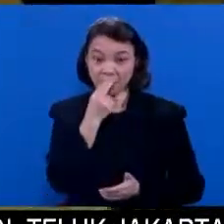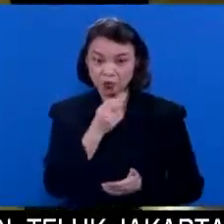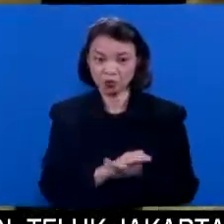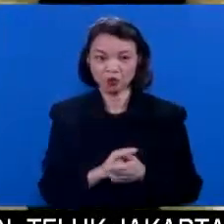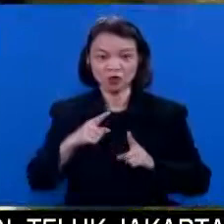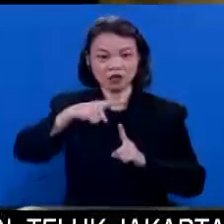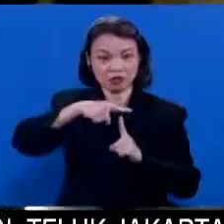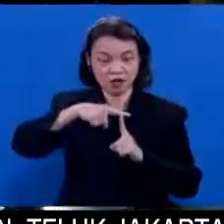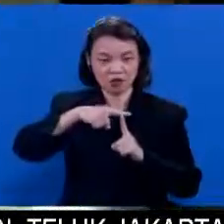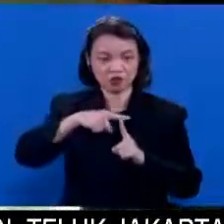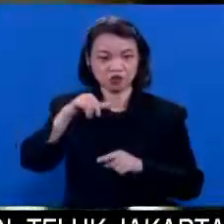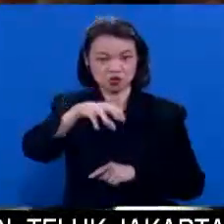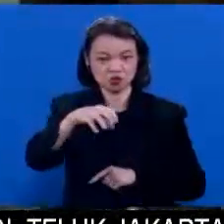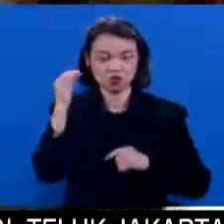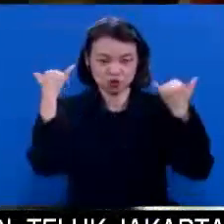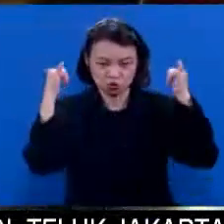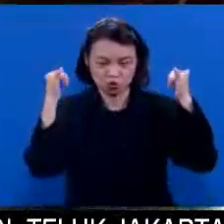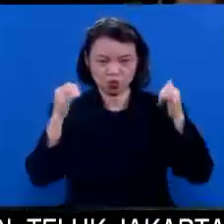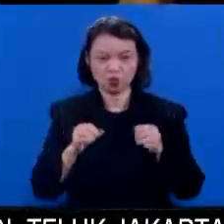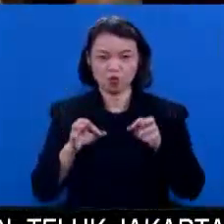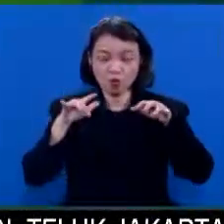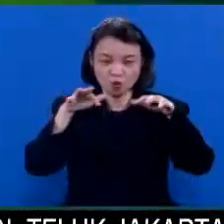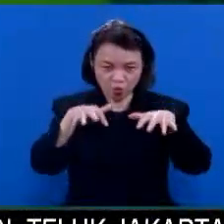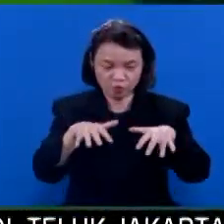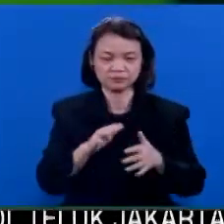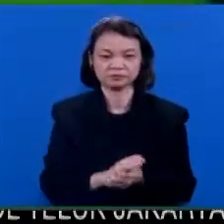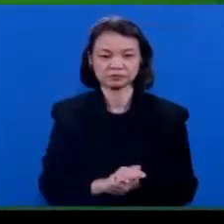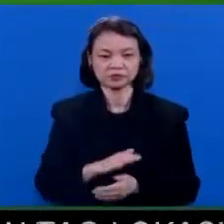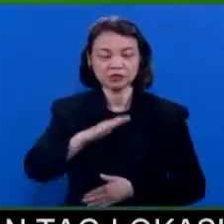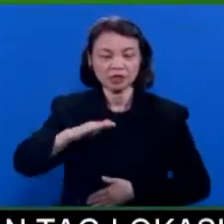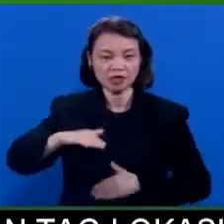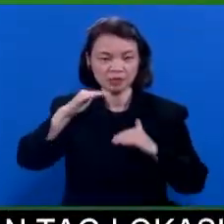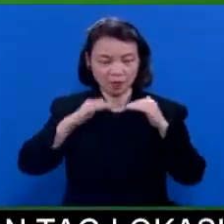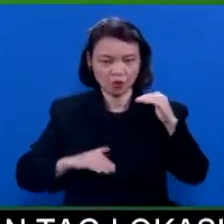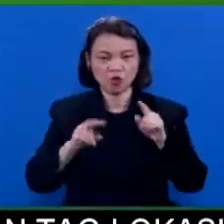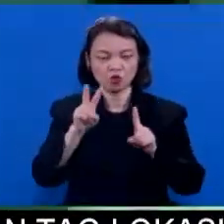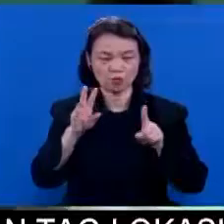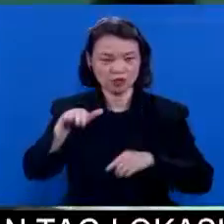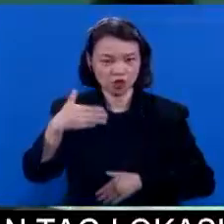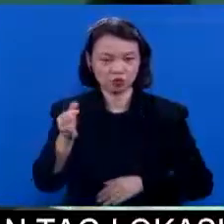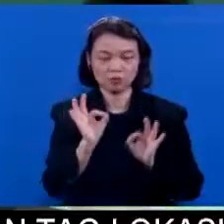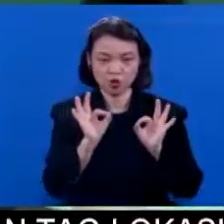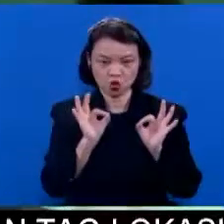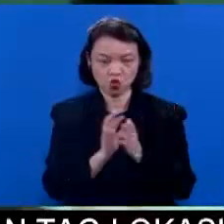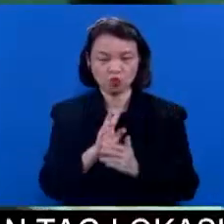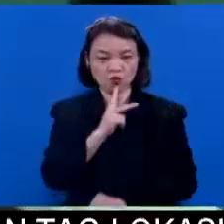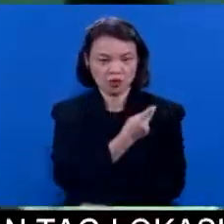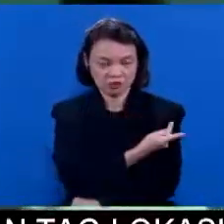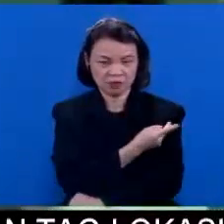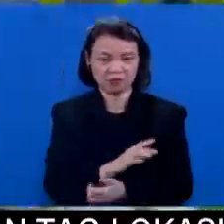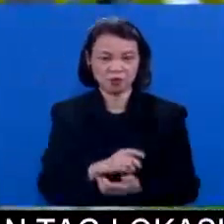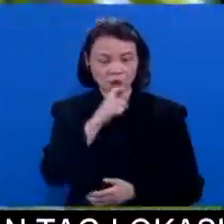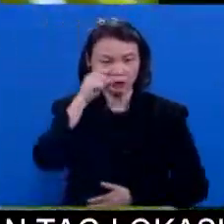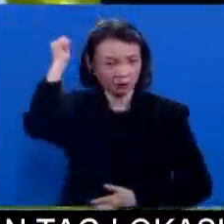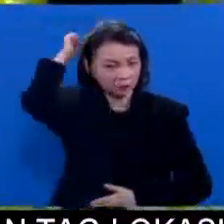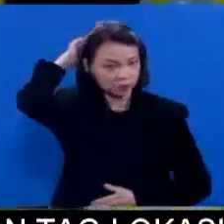dikunjungi keluarga pada akhir pekan. Mengingat anak-anak di bawah 12 tahun belum divaksin, beberapa orang tua mencoba menyiasati